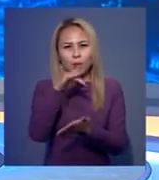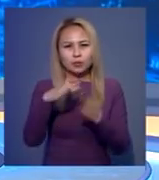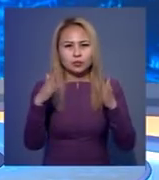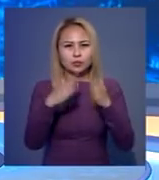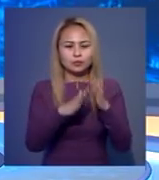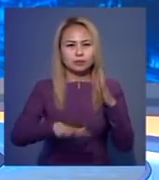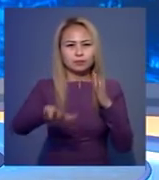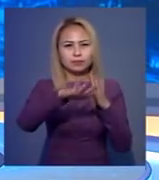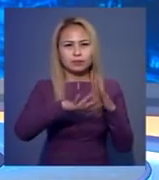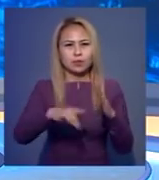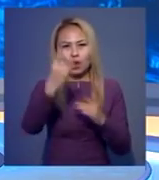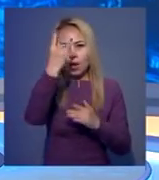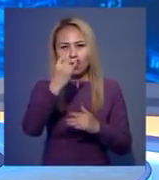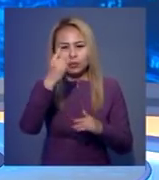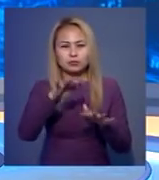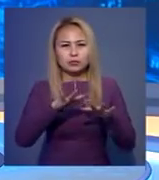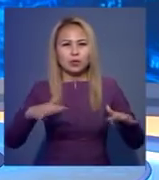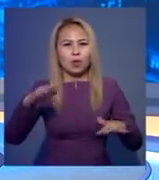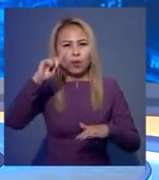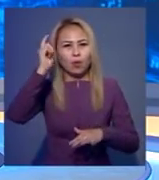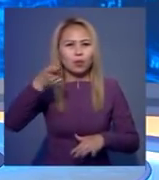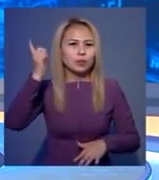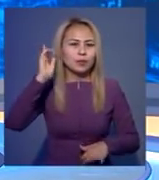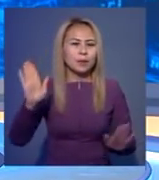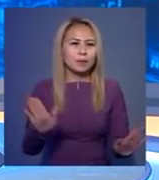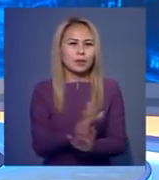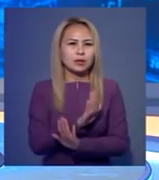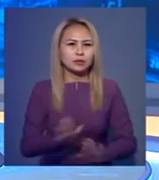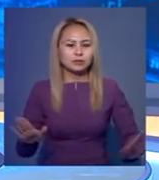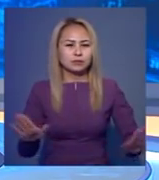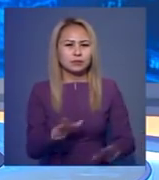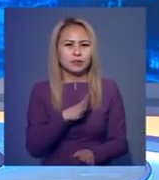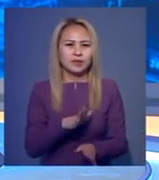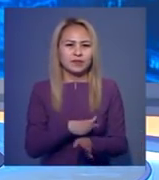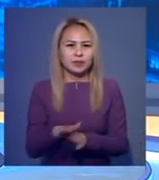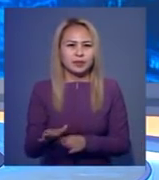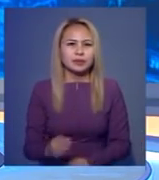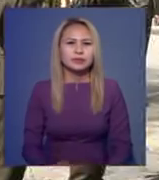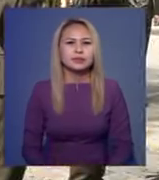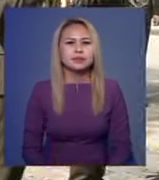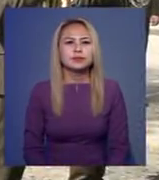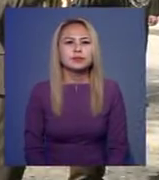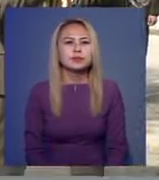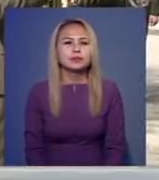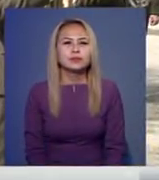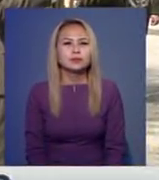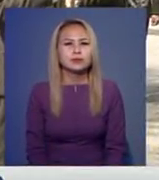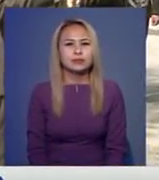үйінің маңына барып, терезесінің тұсында соғыс жылдарындағы әуендерді оркестрмен орындады.